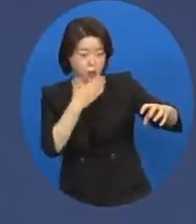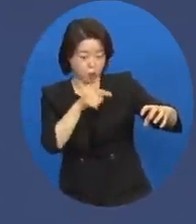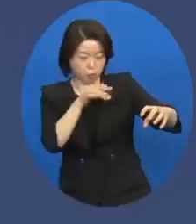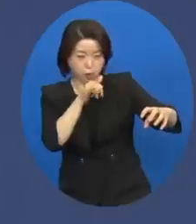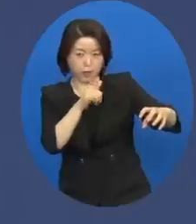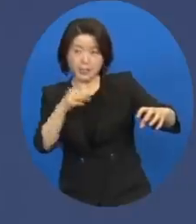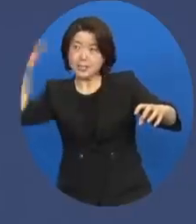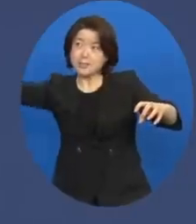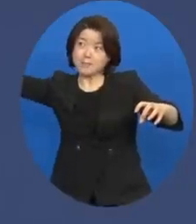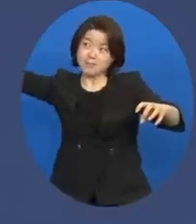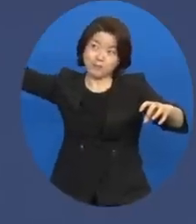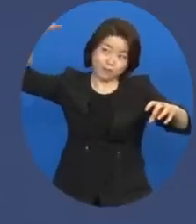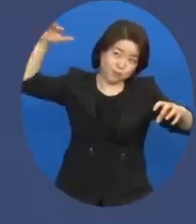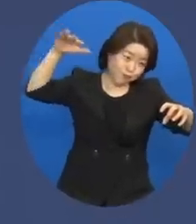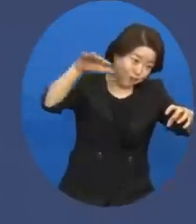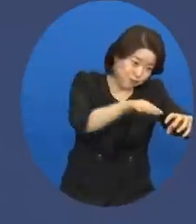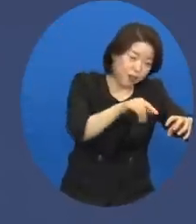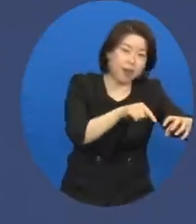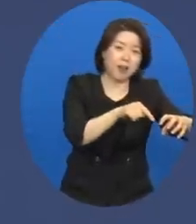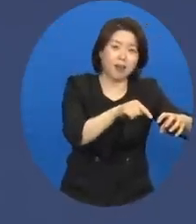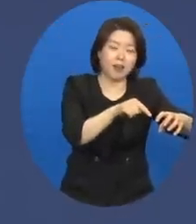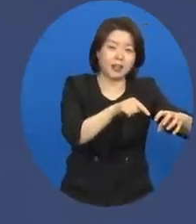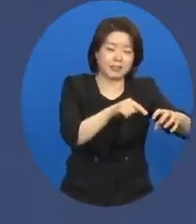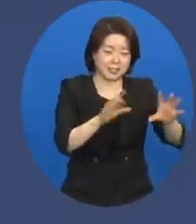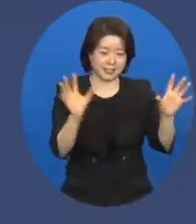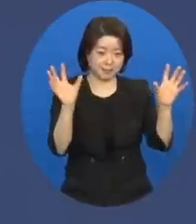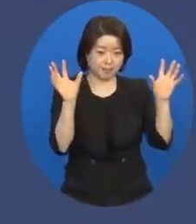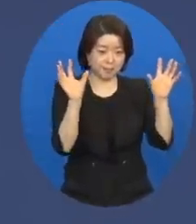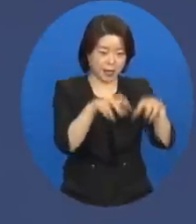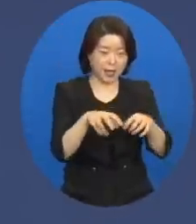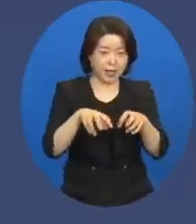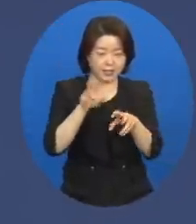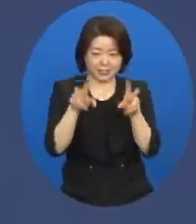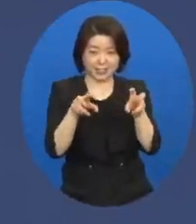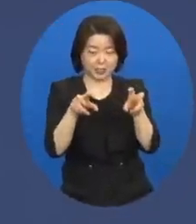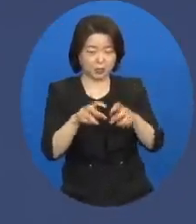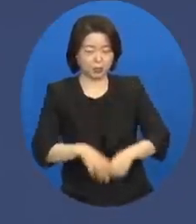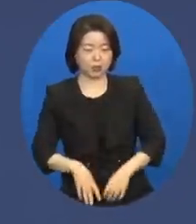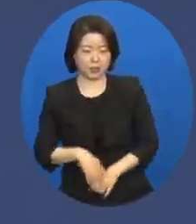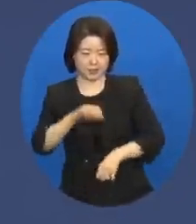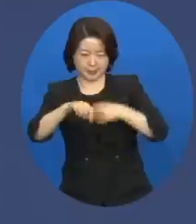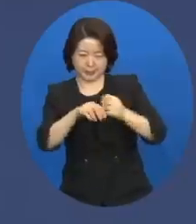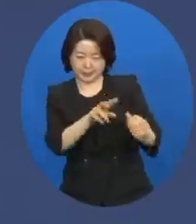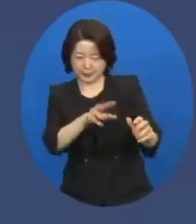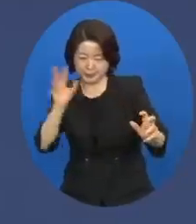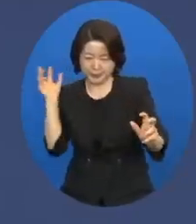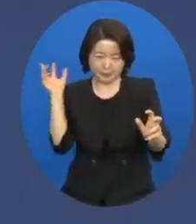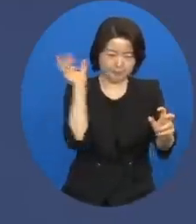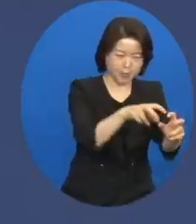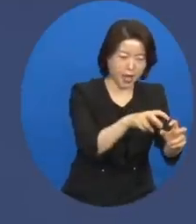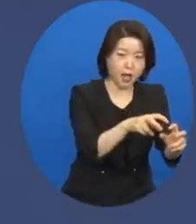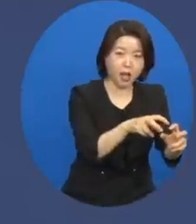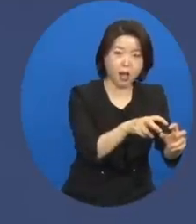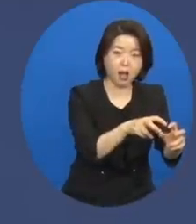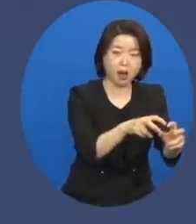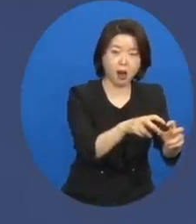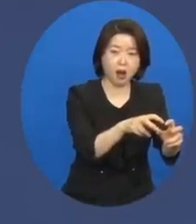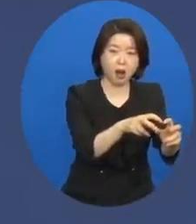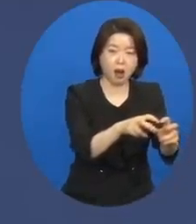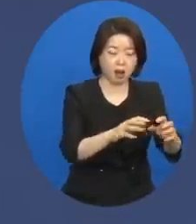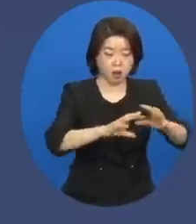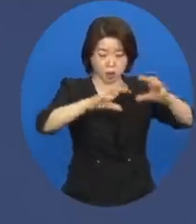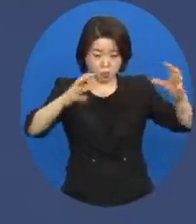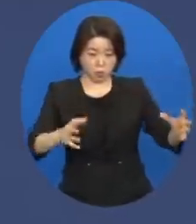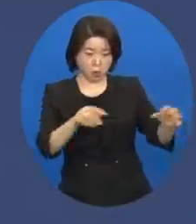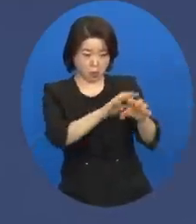내려 꽂으면서 그 날카로운 발톱으로 그 사냥 솜씨로 그냥 그 얼음과 함께 한